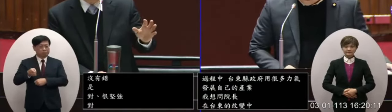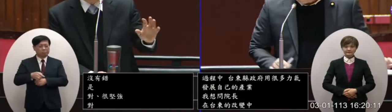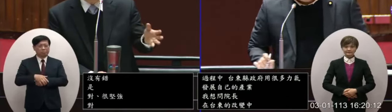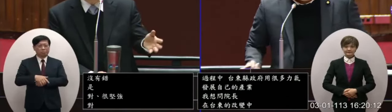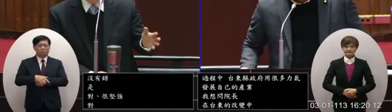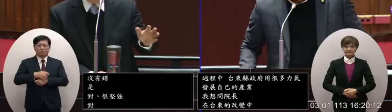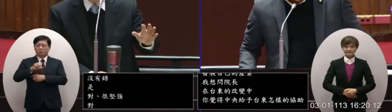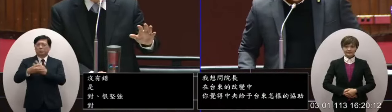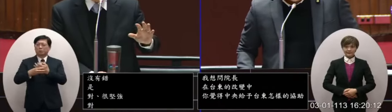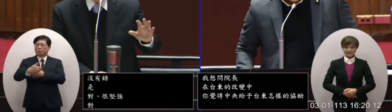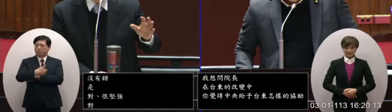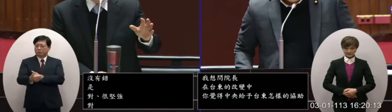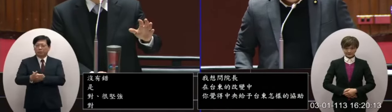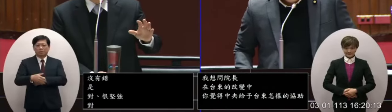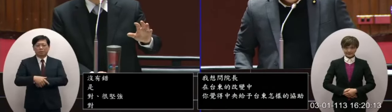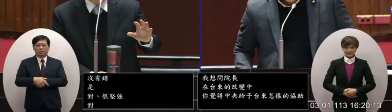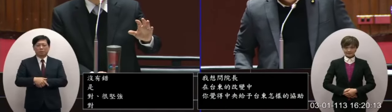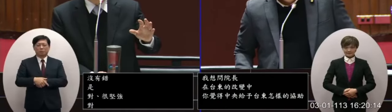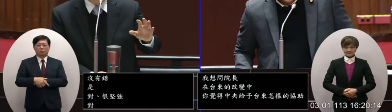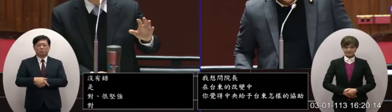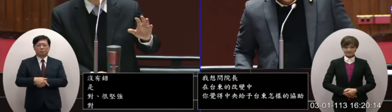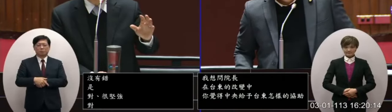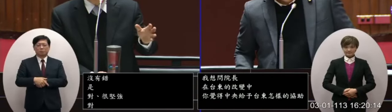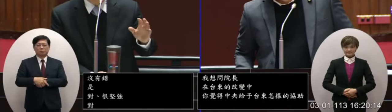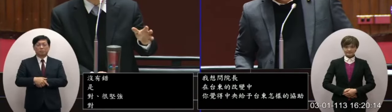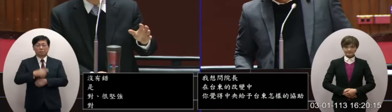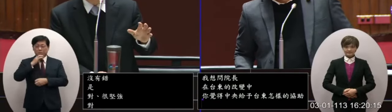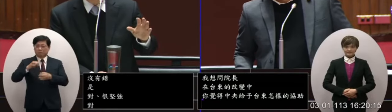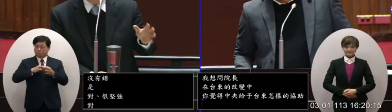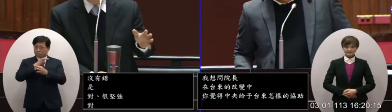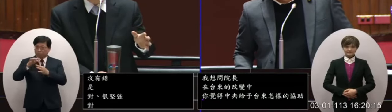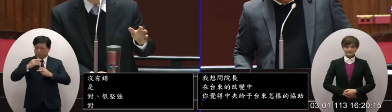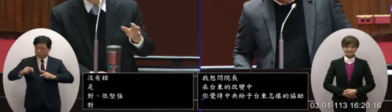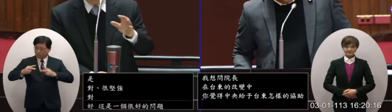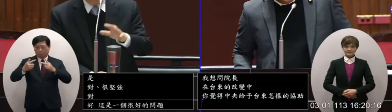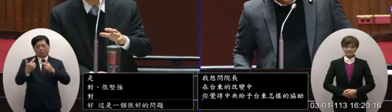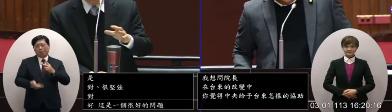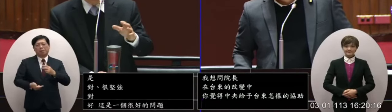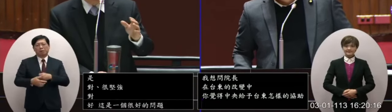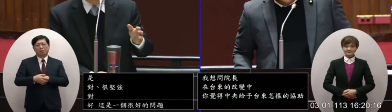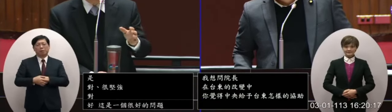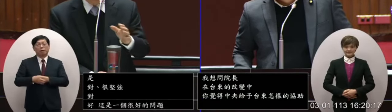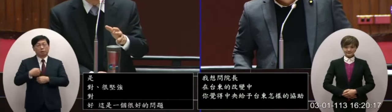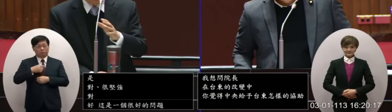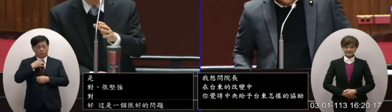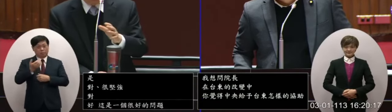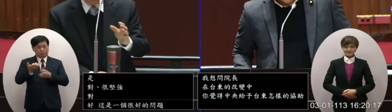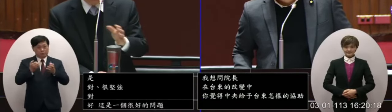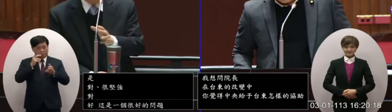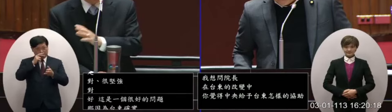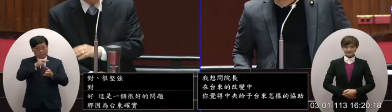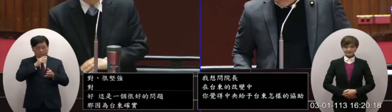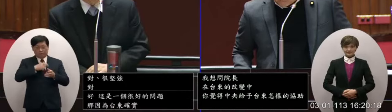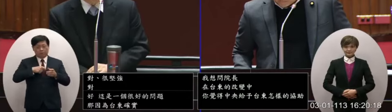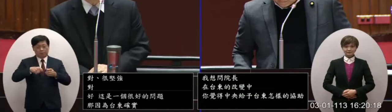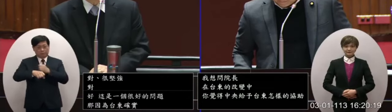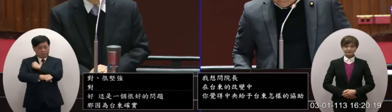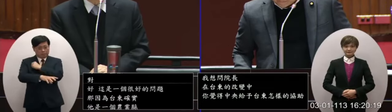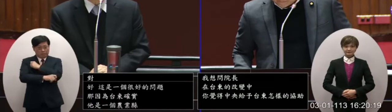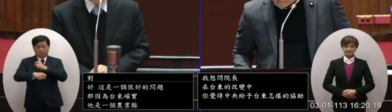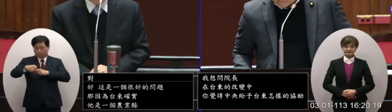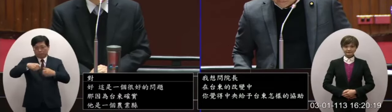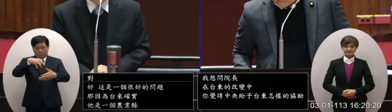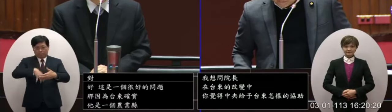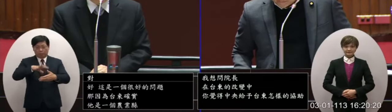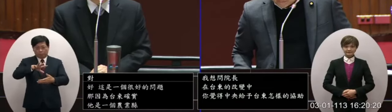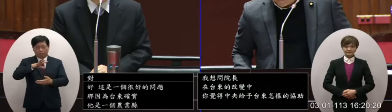一个农业县，所以在这个经济发展上是比较慢，所以我们在前瞻建设、前瞻基础建设的过程